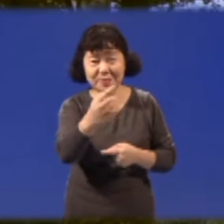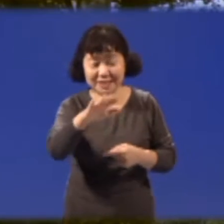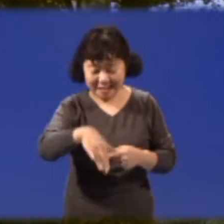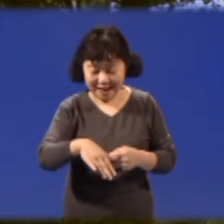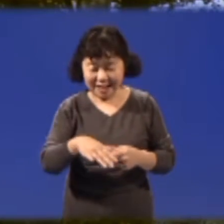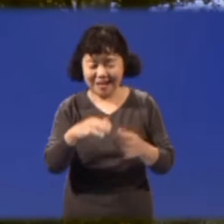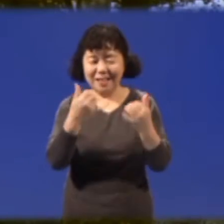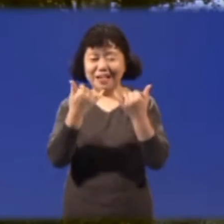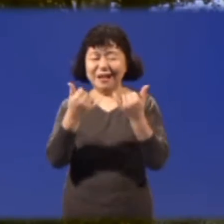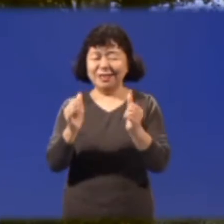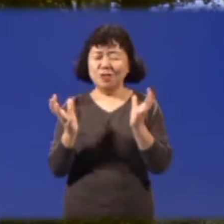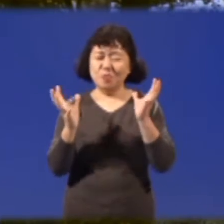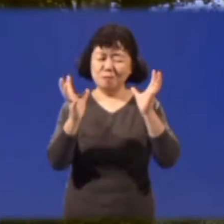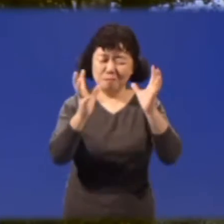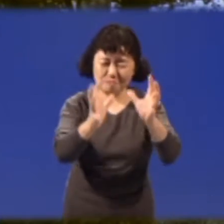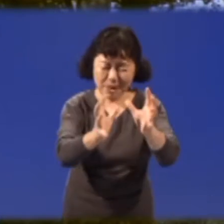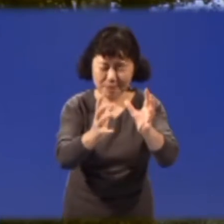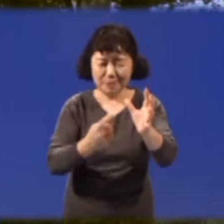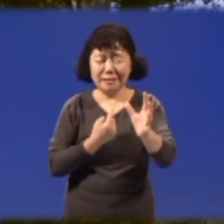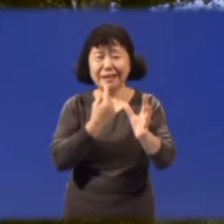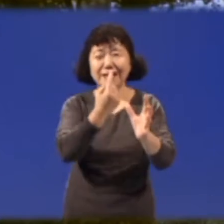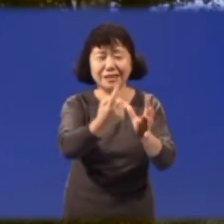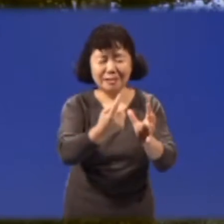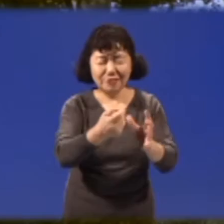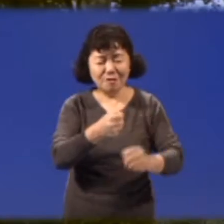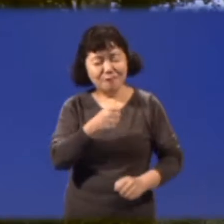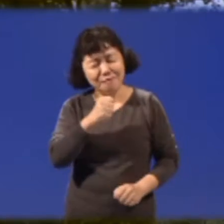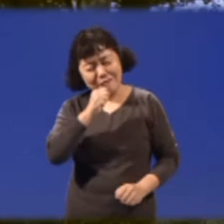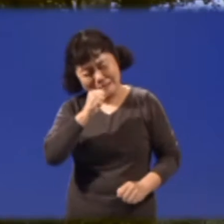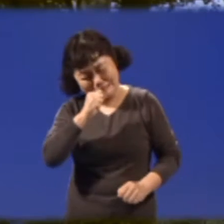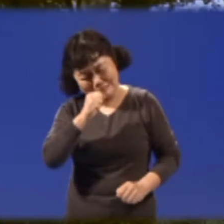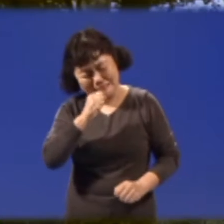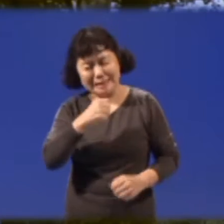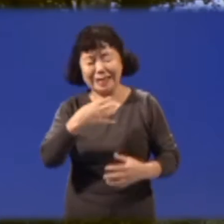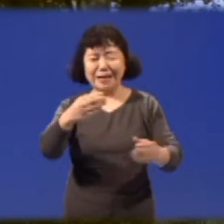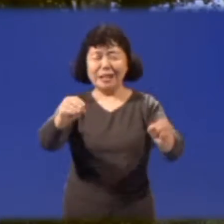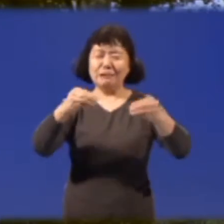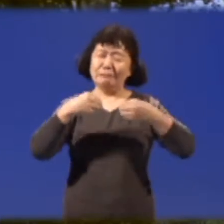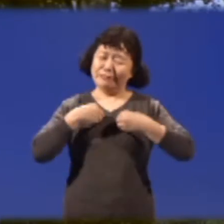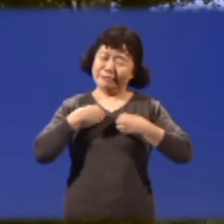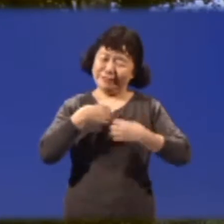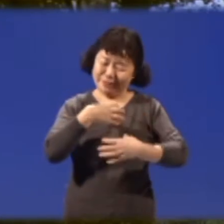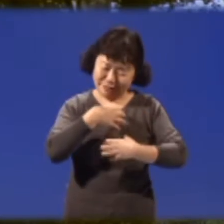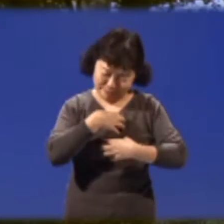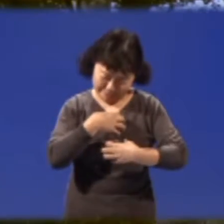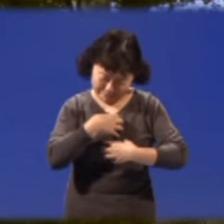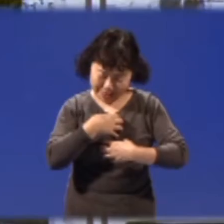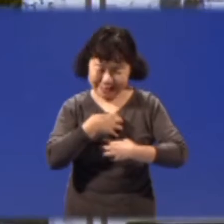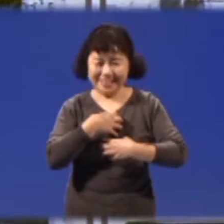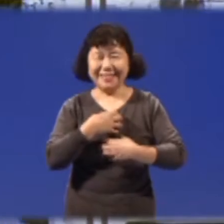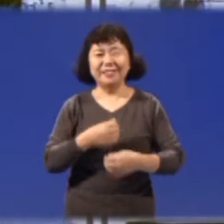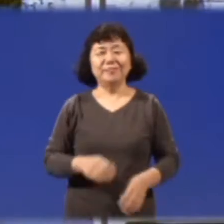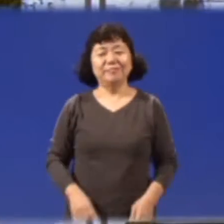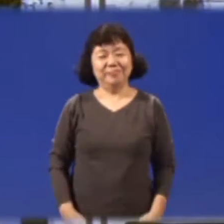人がたくさん集まる場所に出かけると風邪などがうつらないか気になることもありますよね。